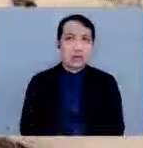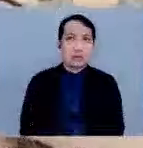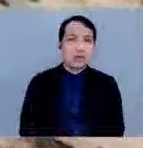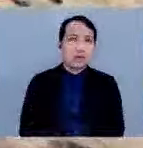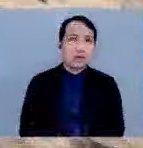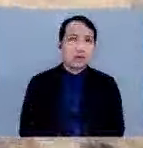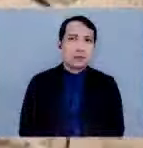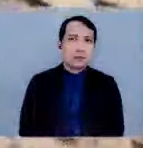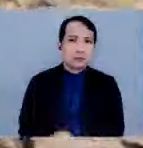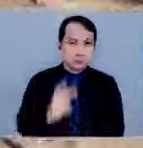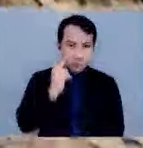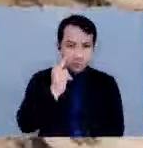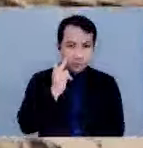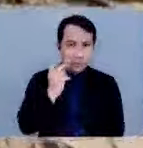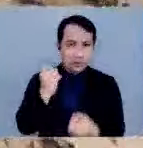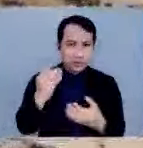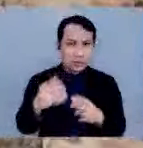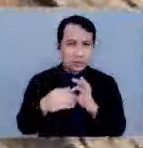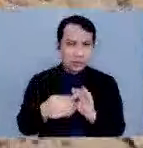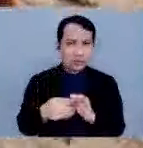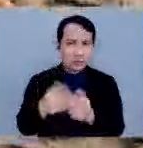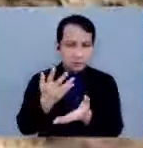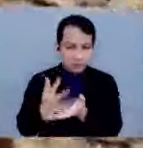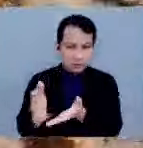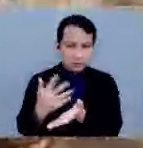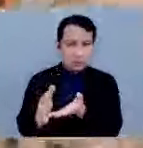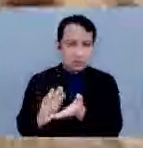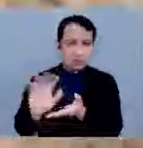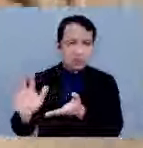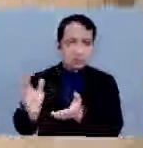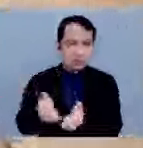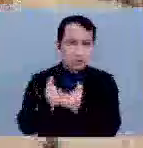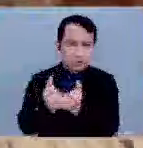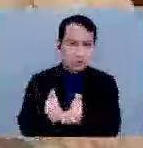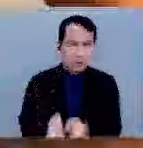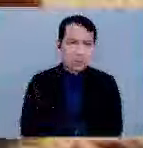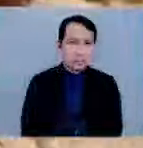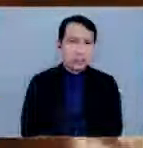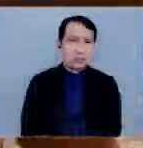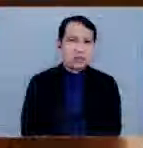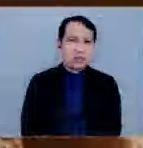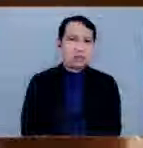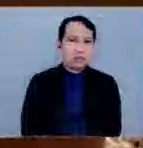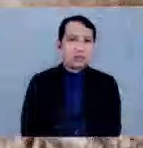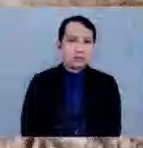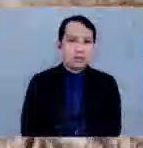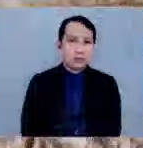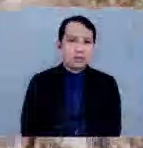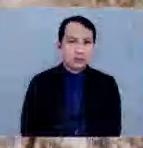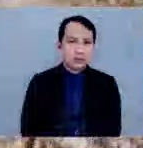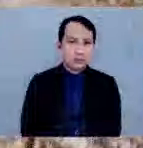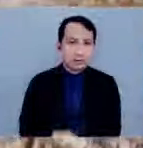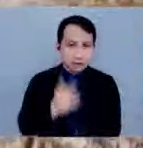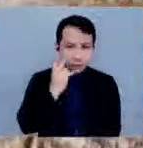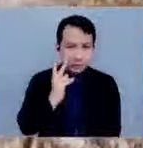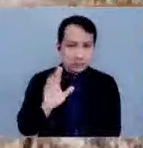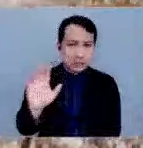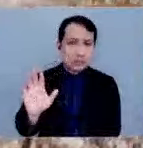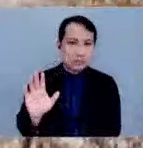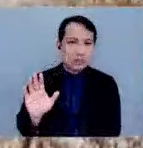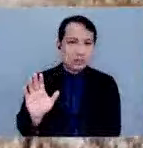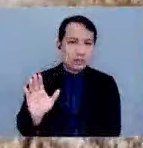Kapansin-pansin din ang napakaraming basurang galing sa mga barko. Ito sir, nakikita namin dyan sa